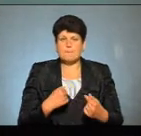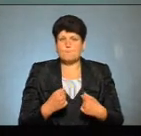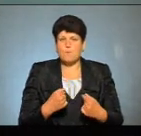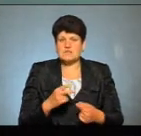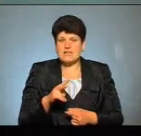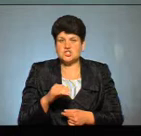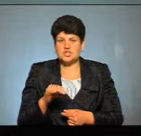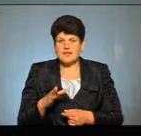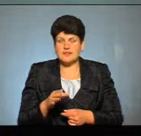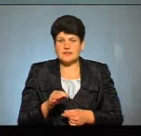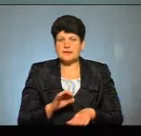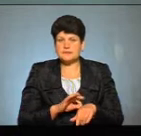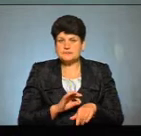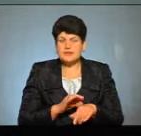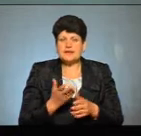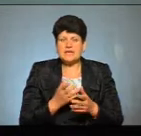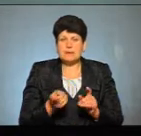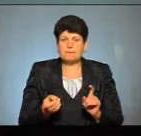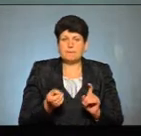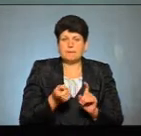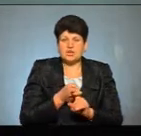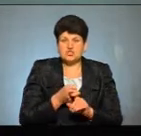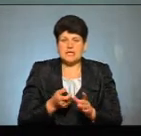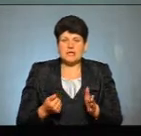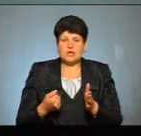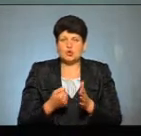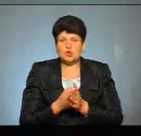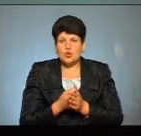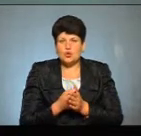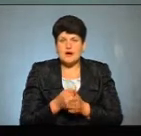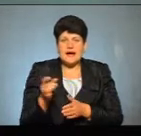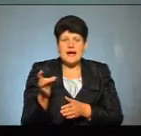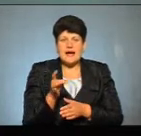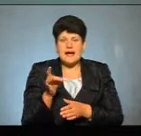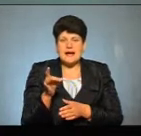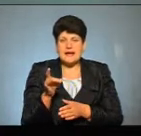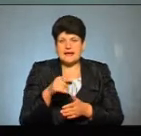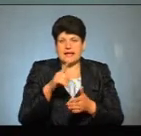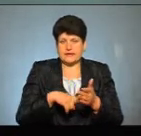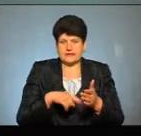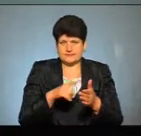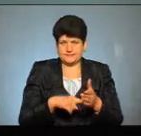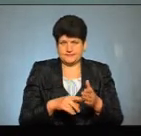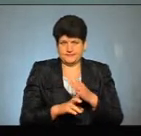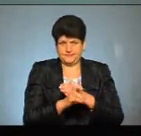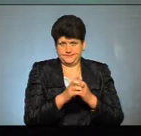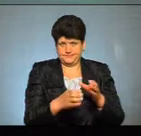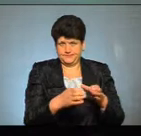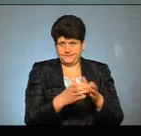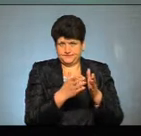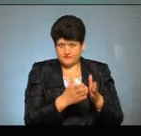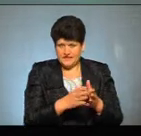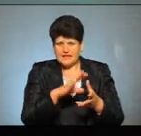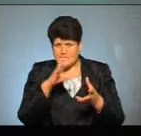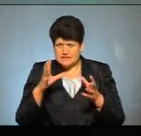скажімо, які причетні до певної релігійної конфесії. На